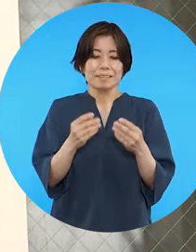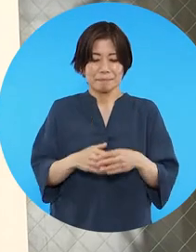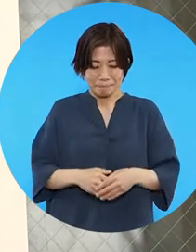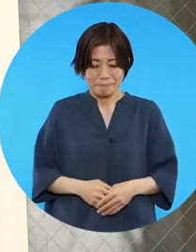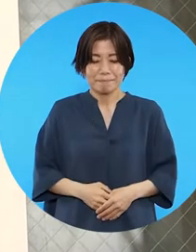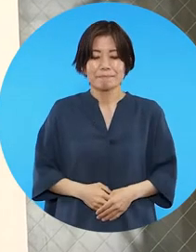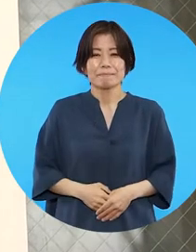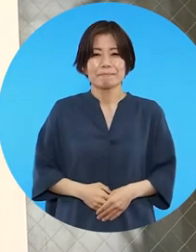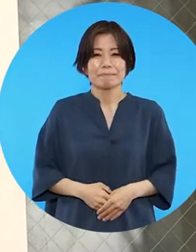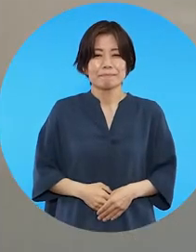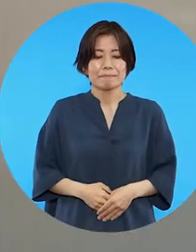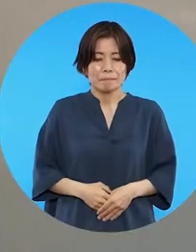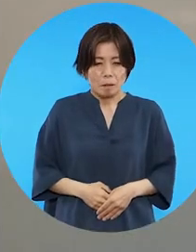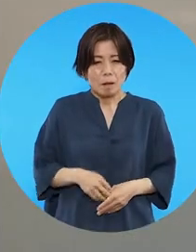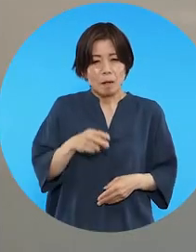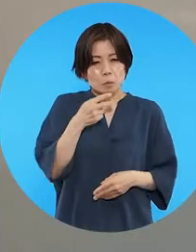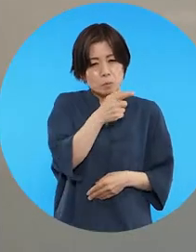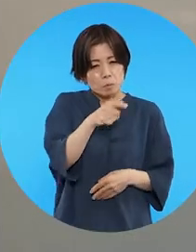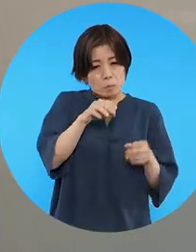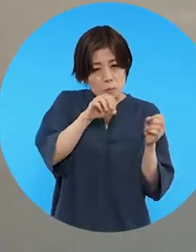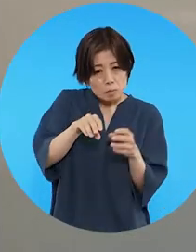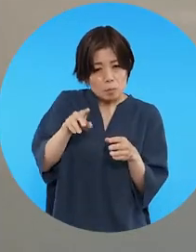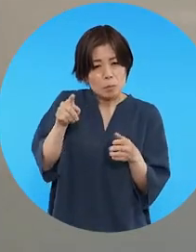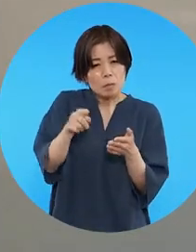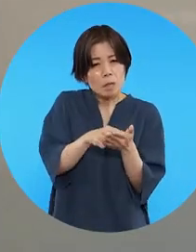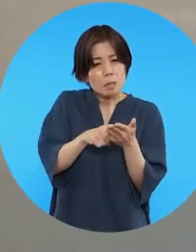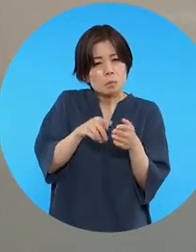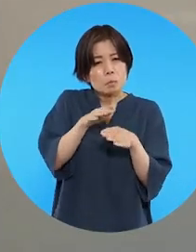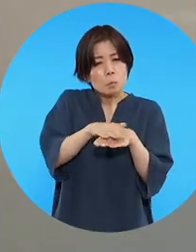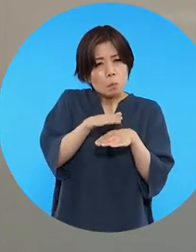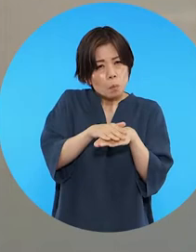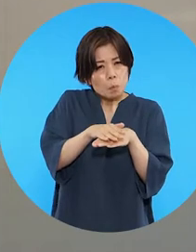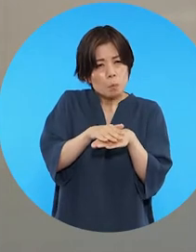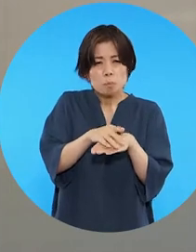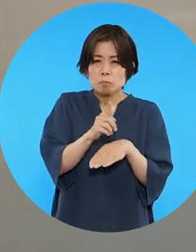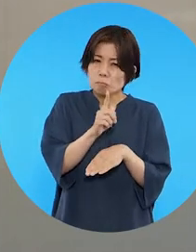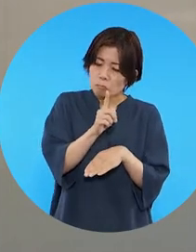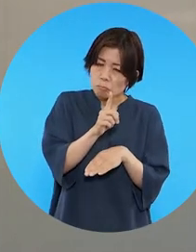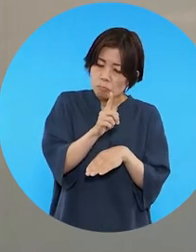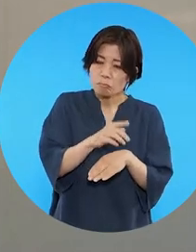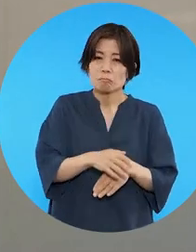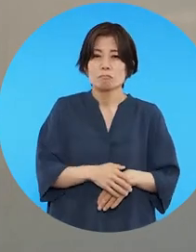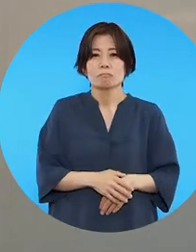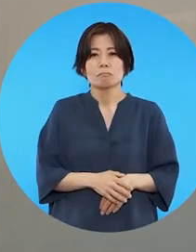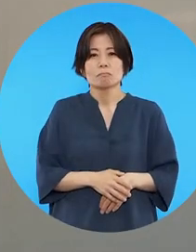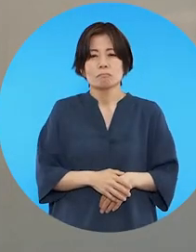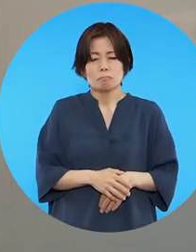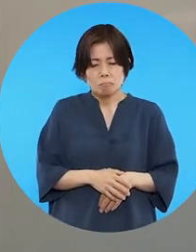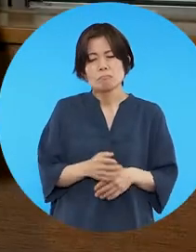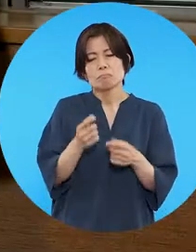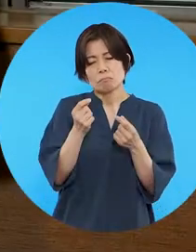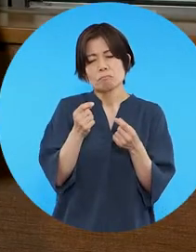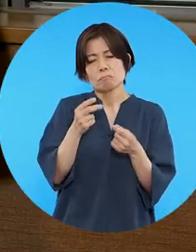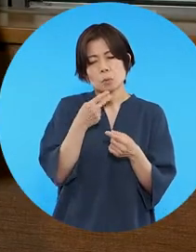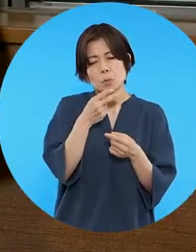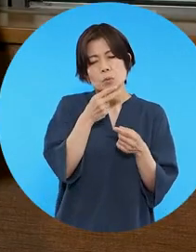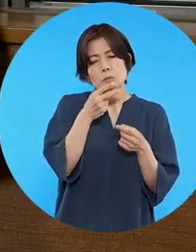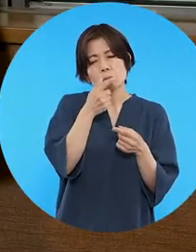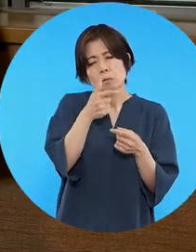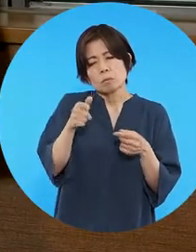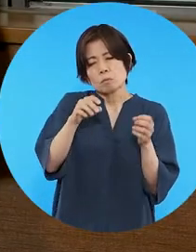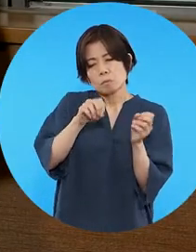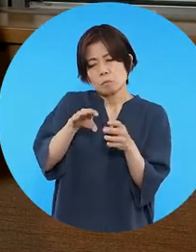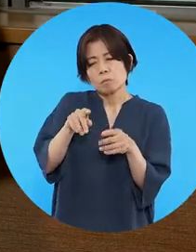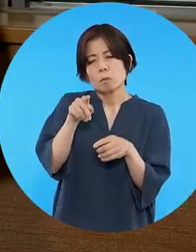ねました。 食品ロスを減らすためにはどのような取り組みをされているんですか？ 食品ロスに関し